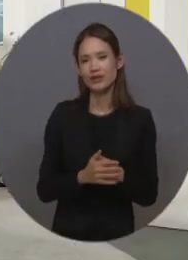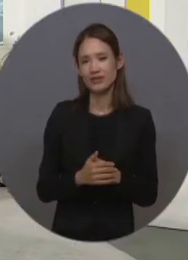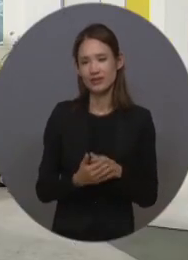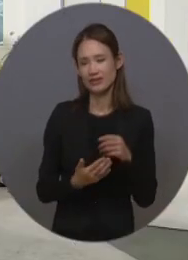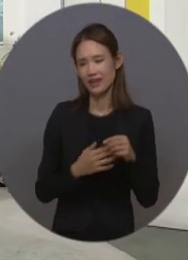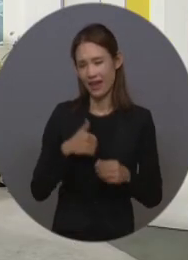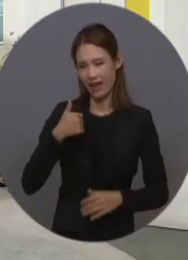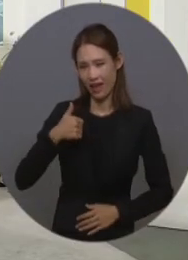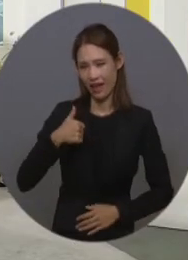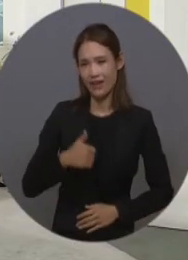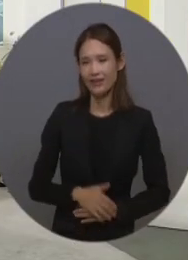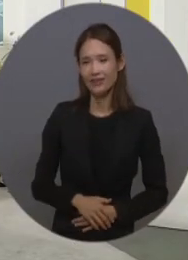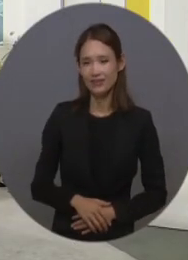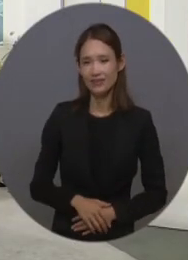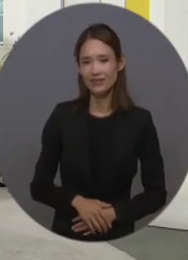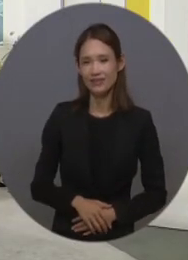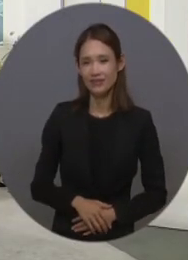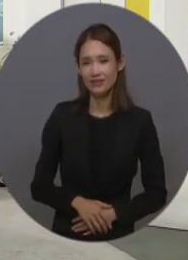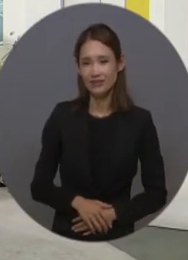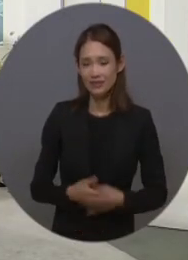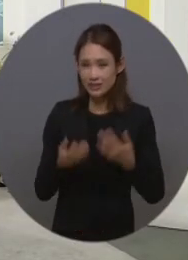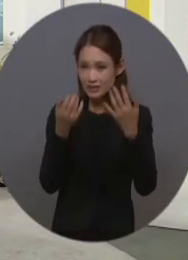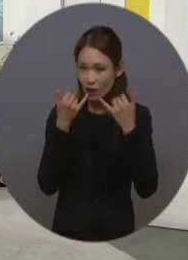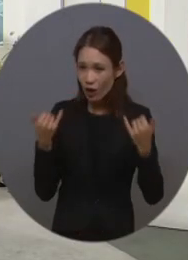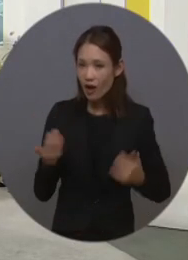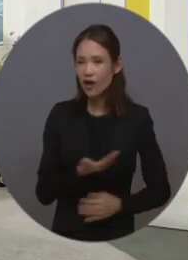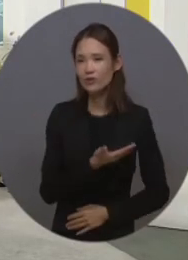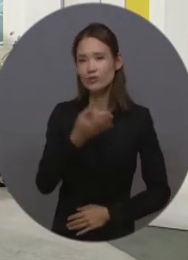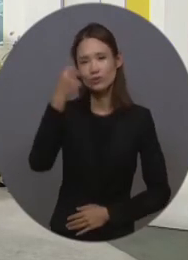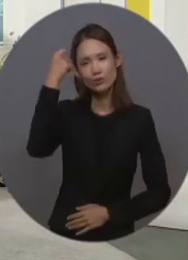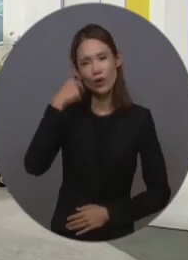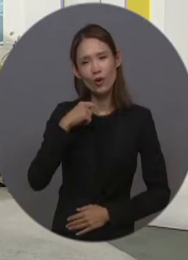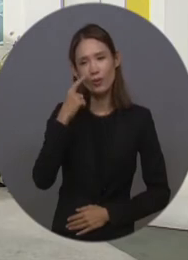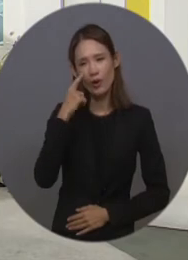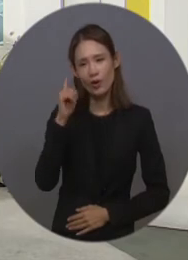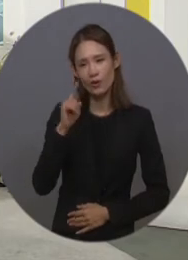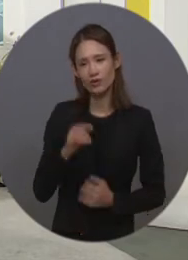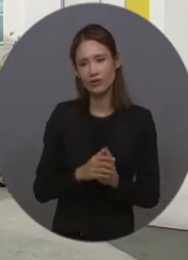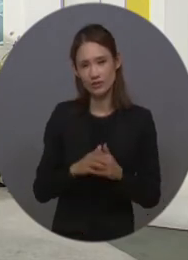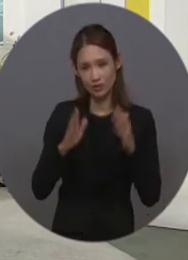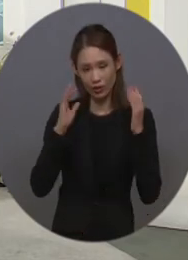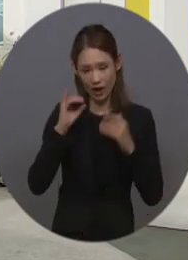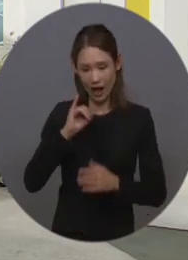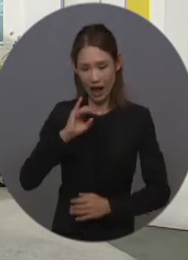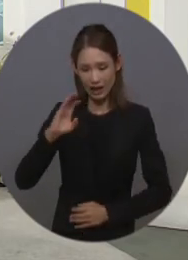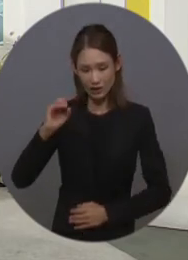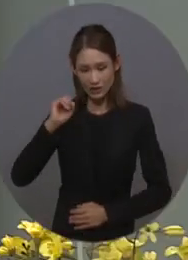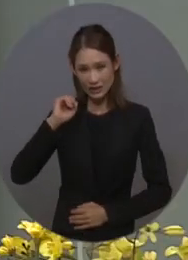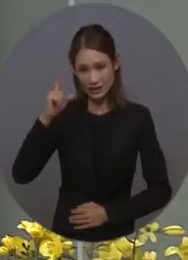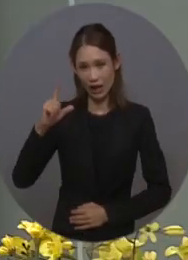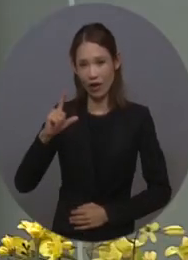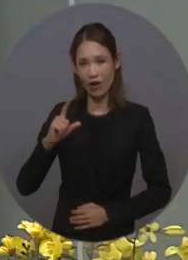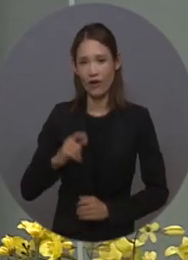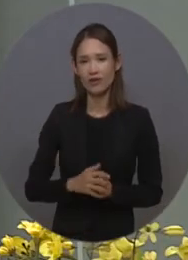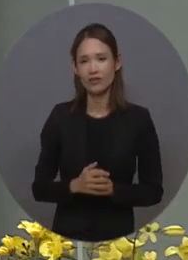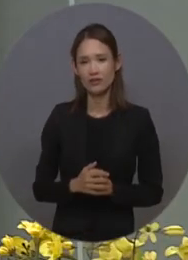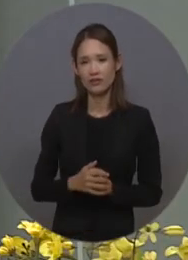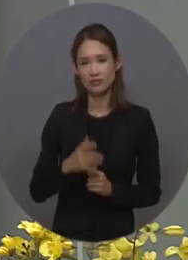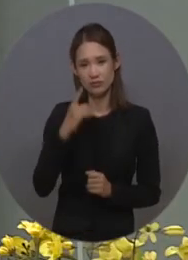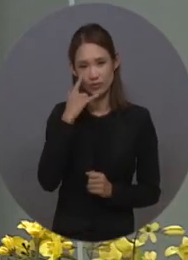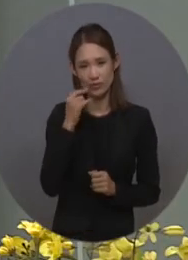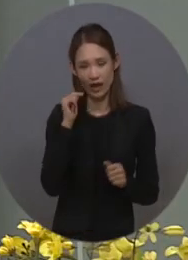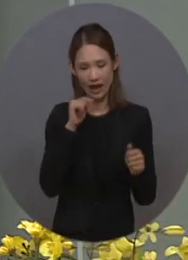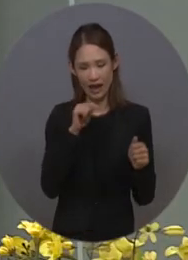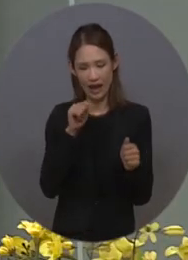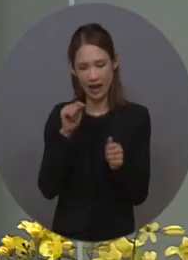효자. 아니 근데 오늘 그 시청자분들이 느끼시기에 뭐 공부를 IQ가 뛰어나서 공부하는 거 또 부모가 해라 해라